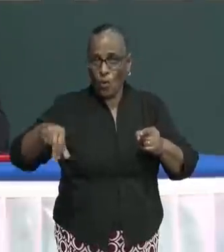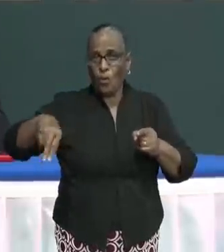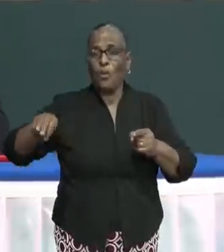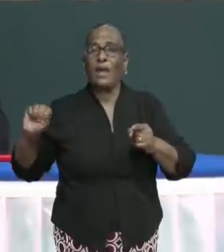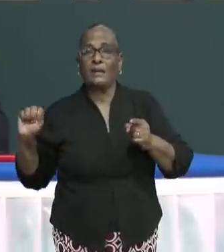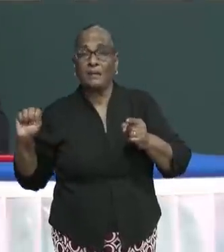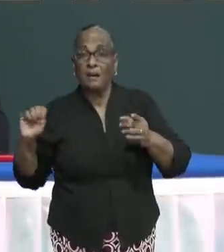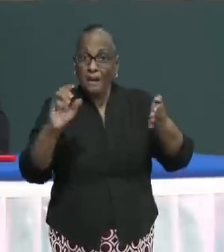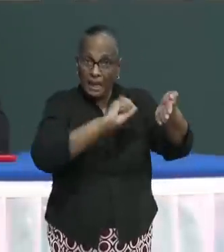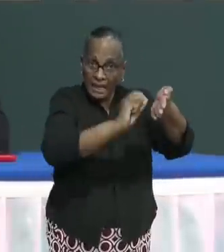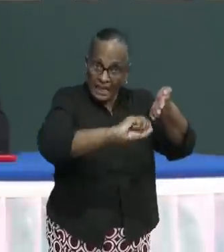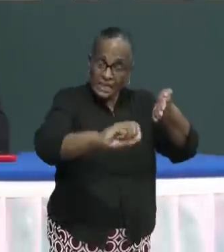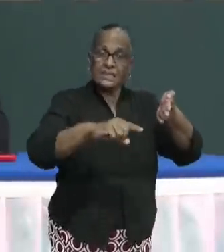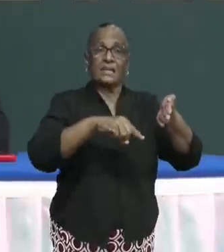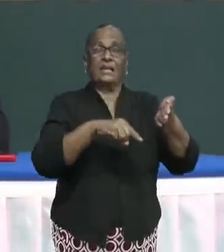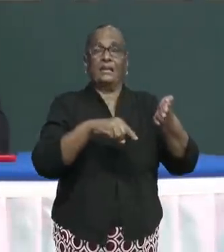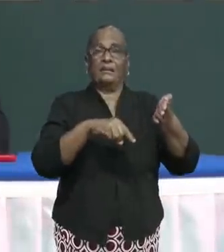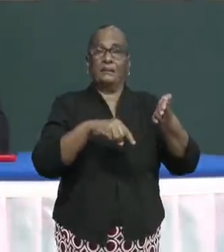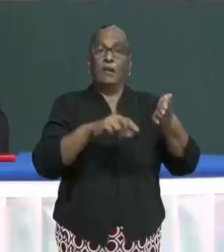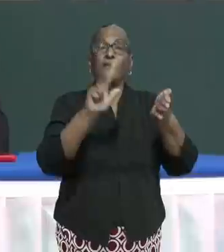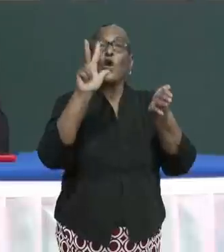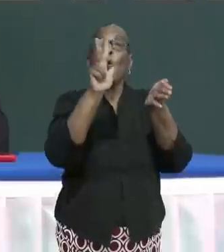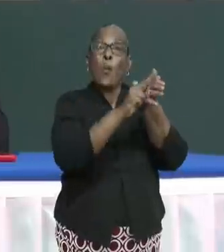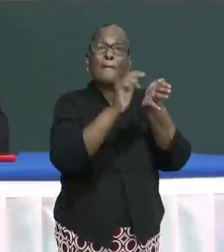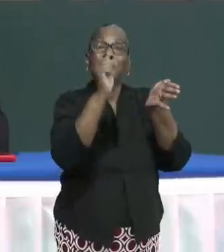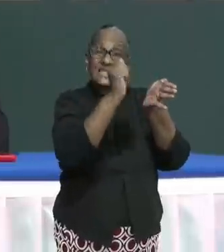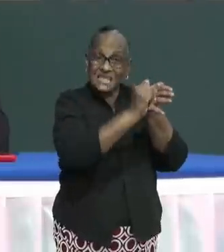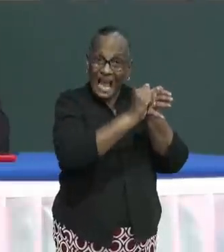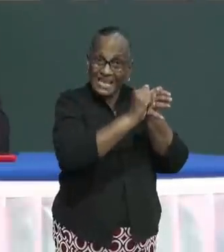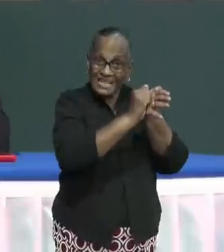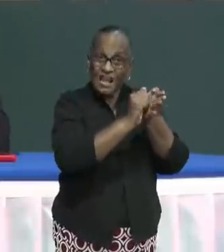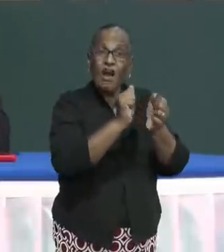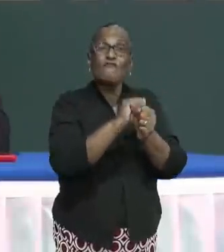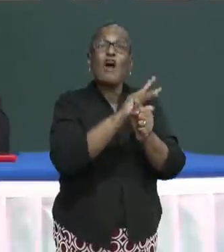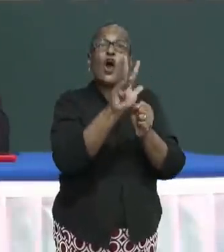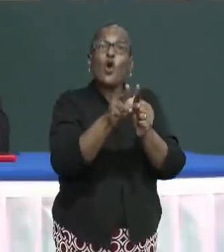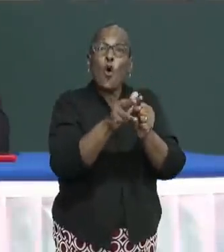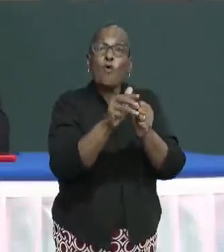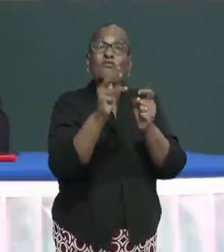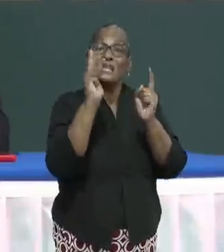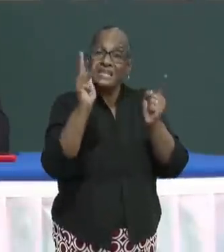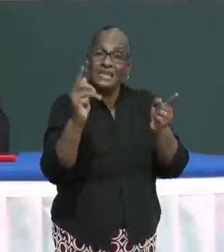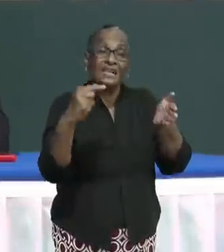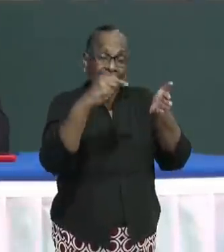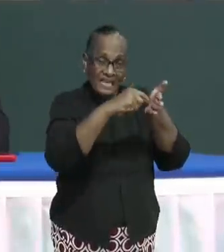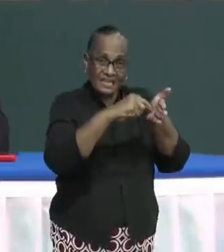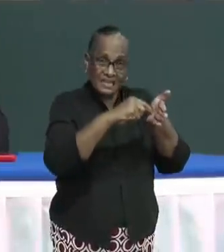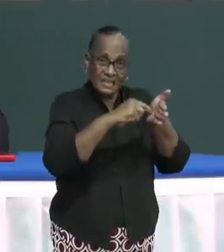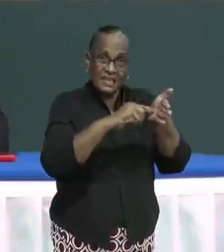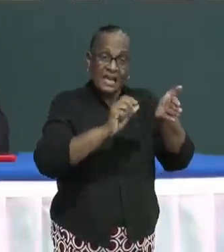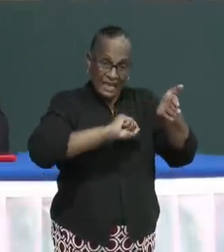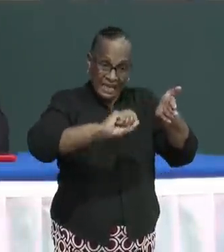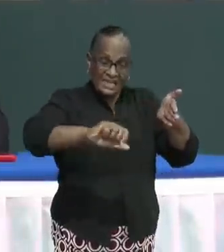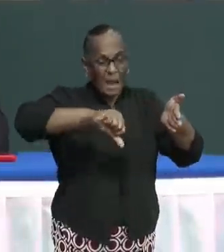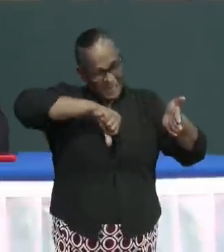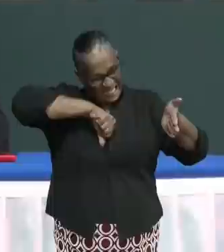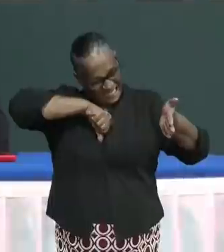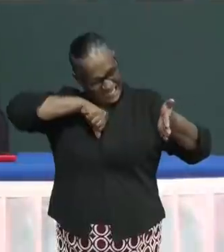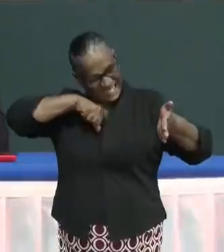A registratie a de persoonlag dus je